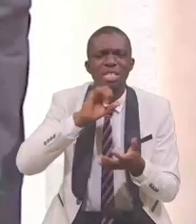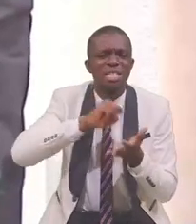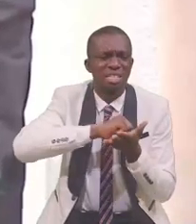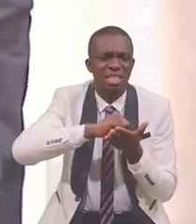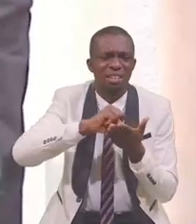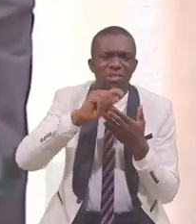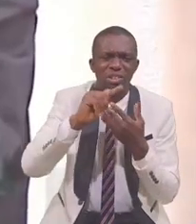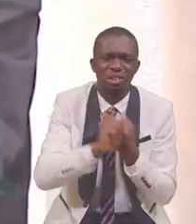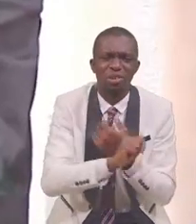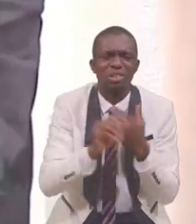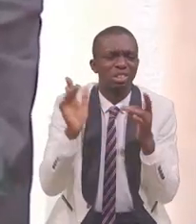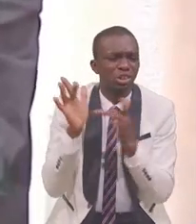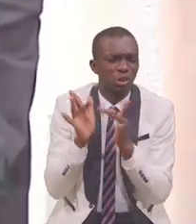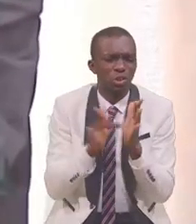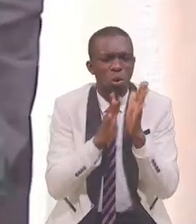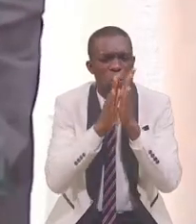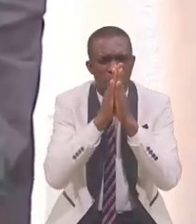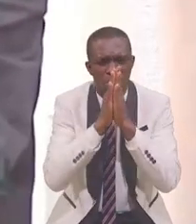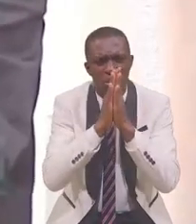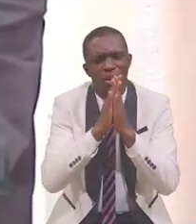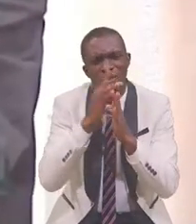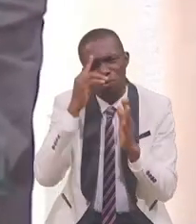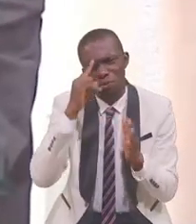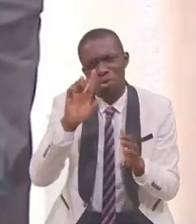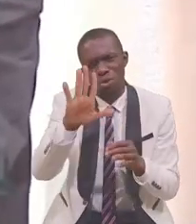Jésus a prié pour votre sanctification.